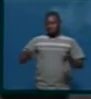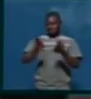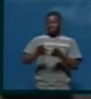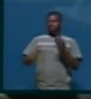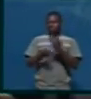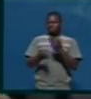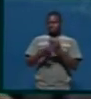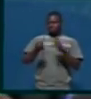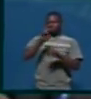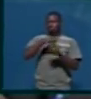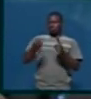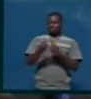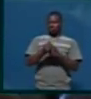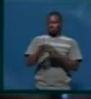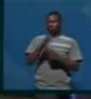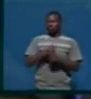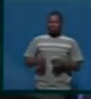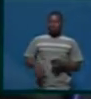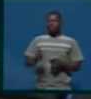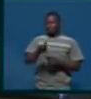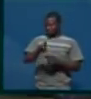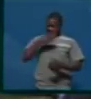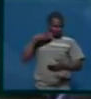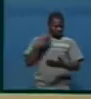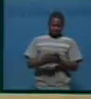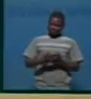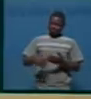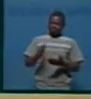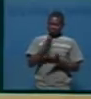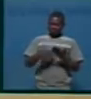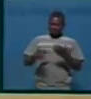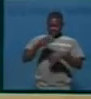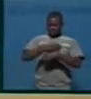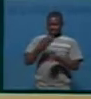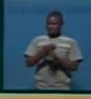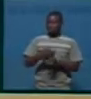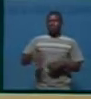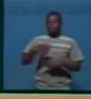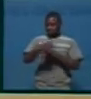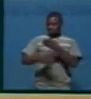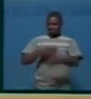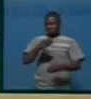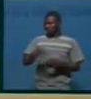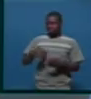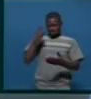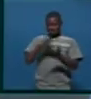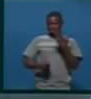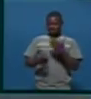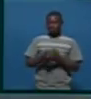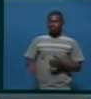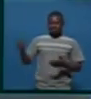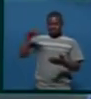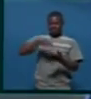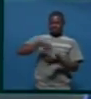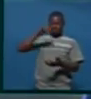des potentialités locales, des richesses locales, en créant des chaînes de valeur. Créé en juillet 2013, le Comité national de